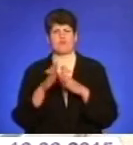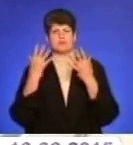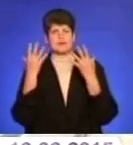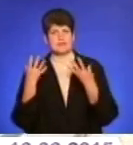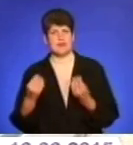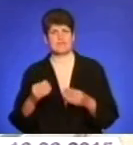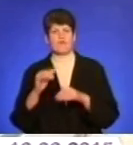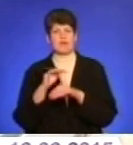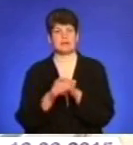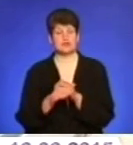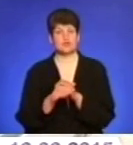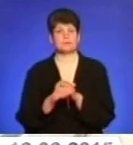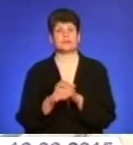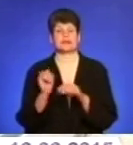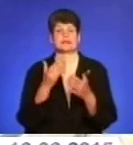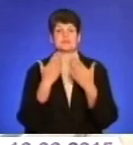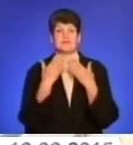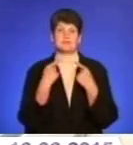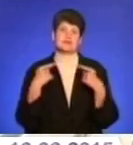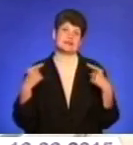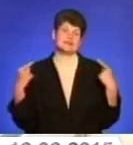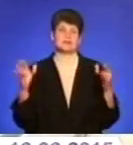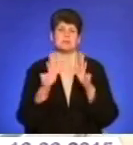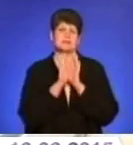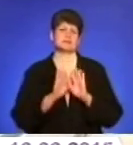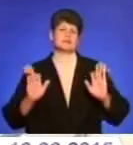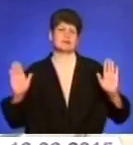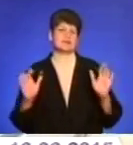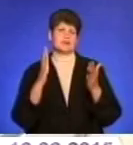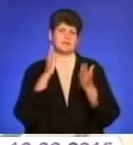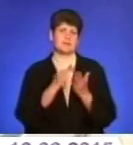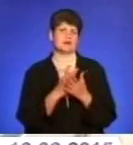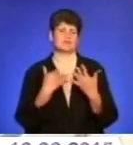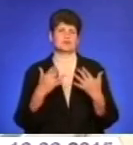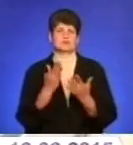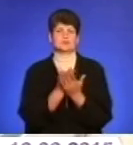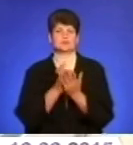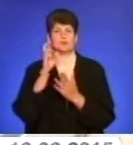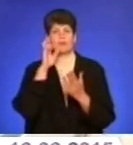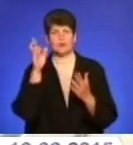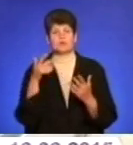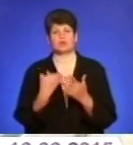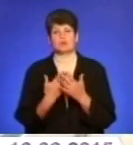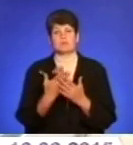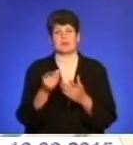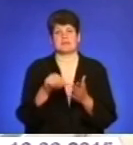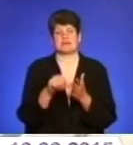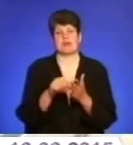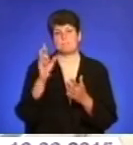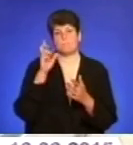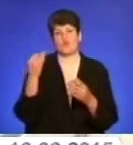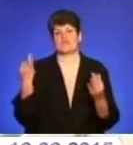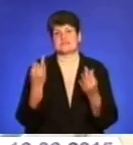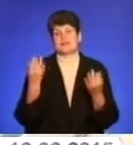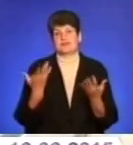фактично, і з ними співаємо різні християнські пісні, маємо з ними літургію. Тобто, ми представляємо Бога такий цікавий для